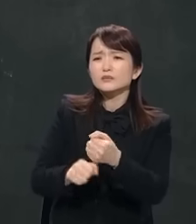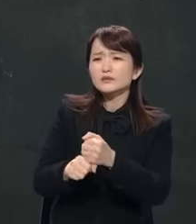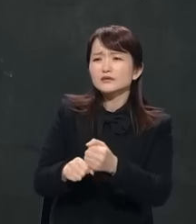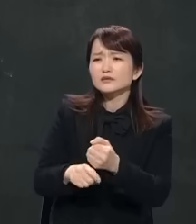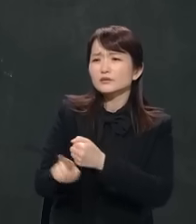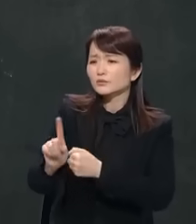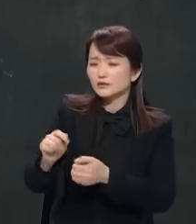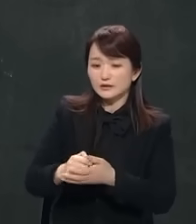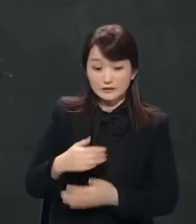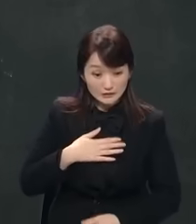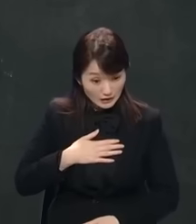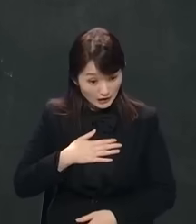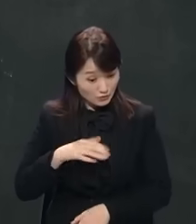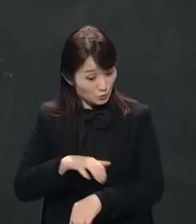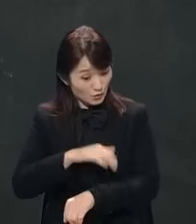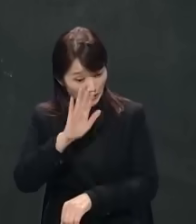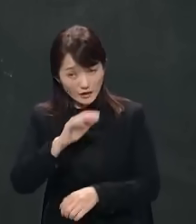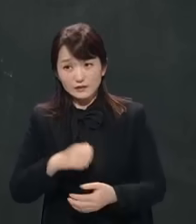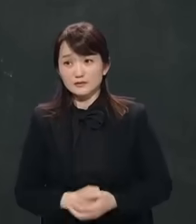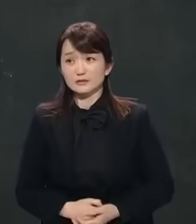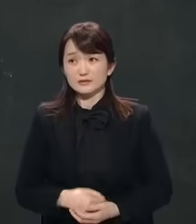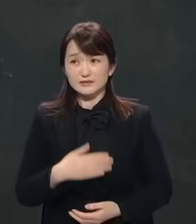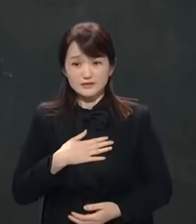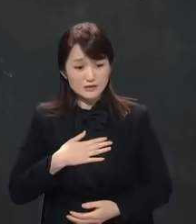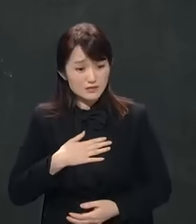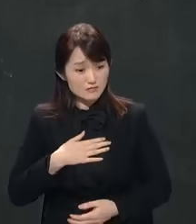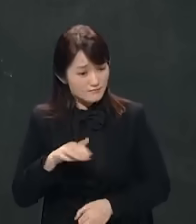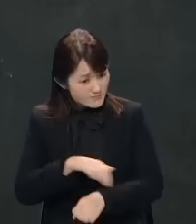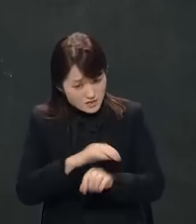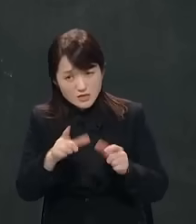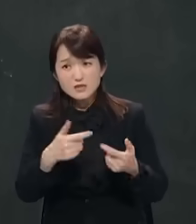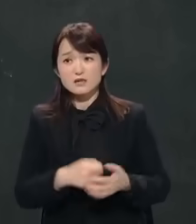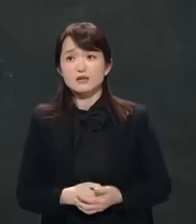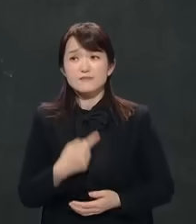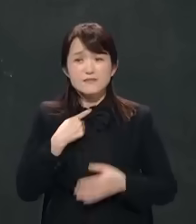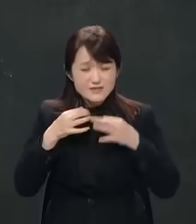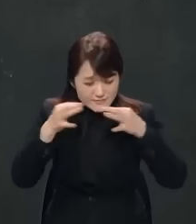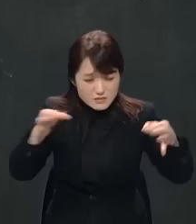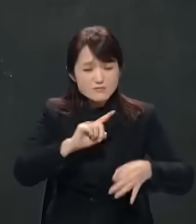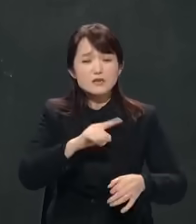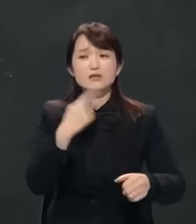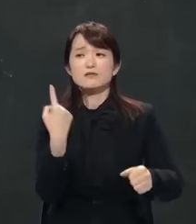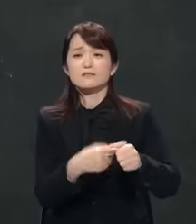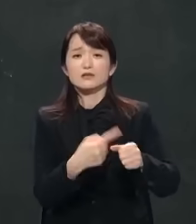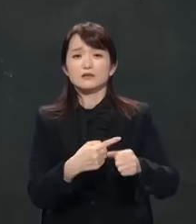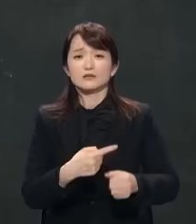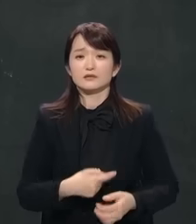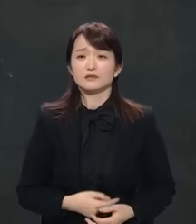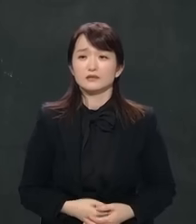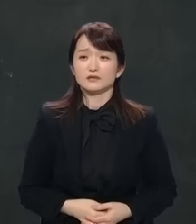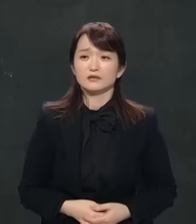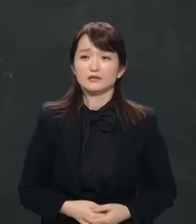만들도록 하는 거야? 나는 안 불편하나. 그러니까 왜 불편하냐고. 나는 안 불편하냐고. 목소리 높여요.